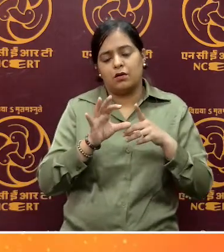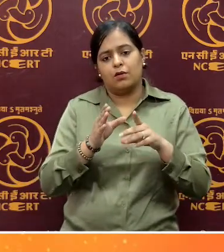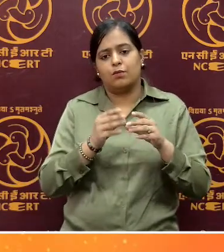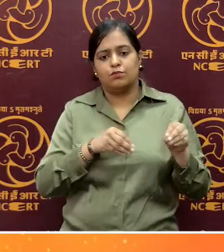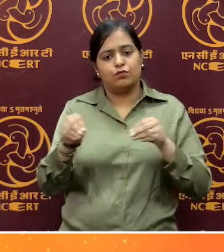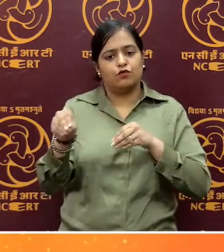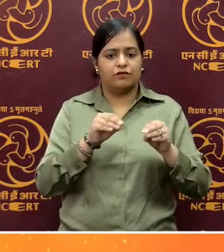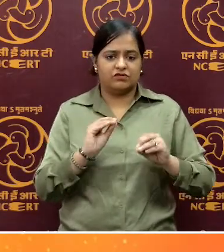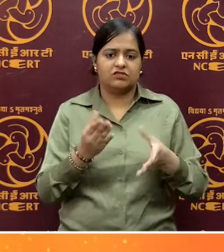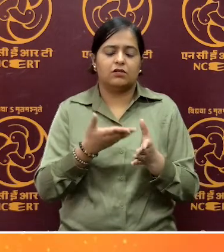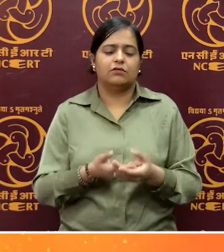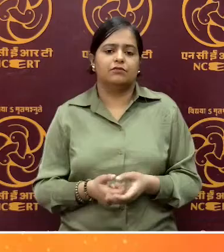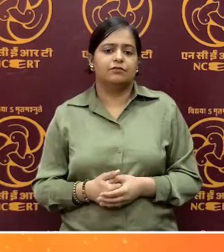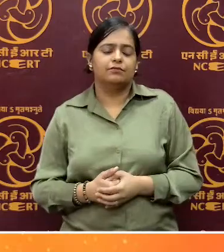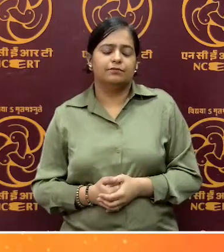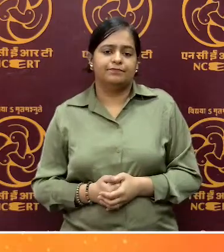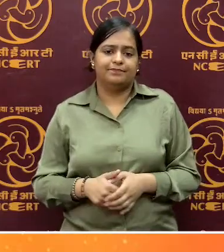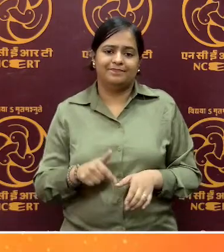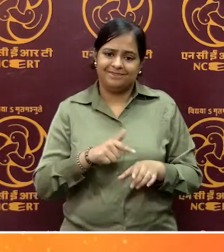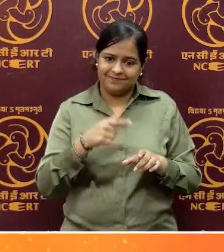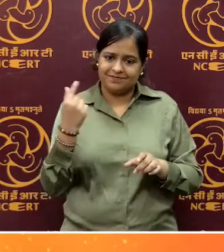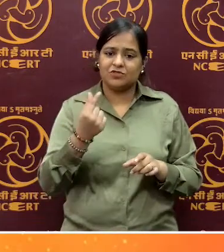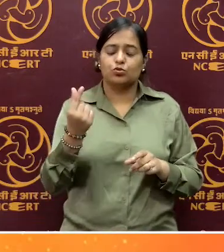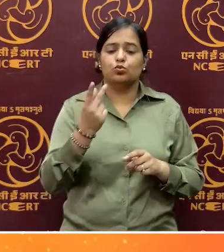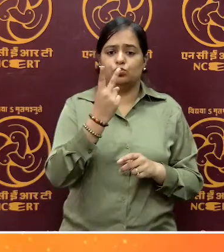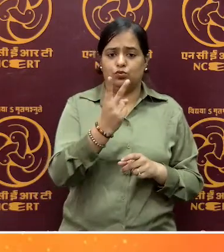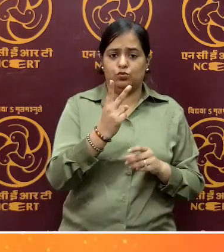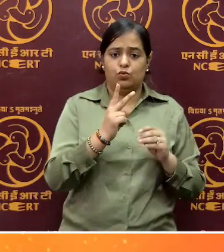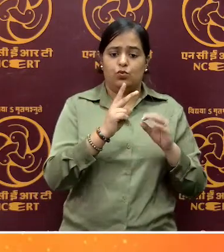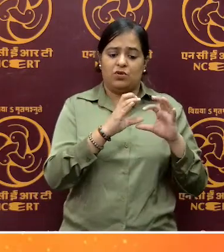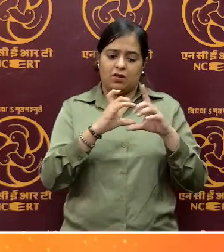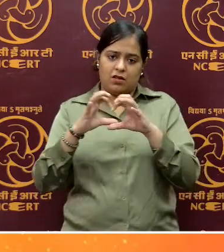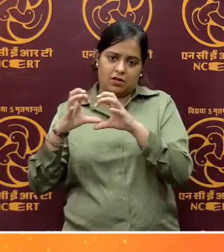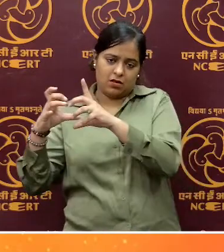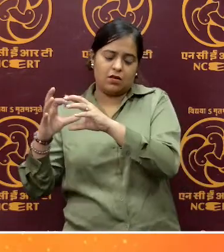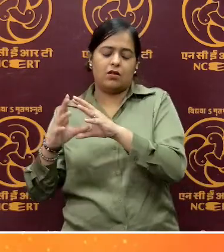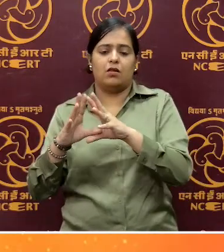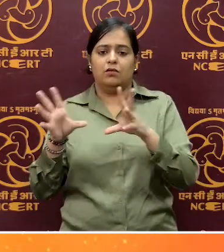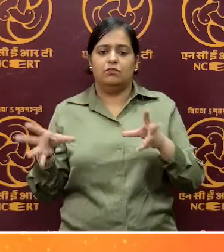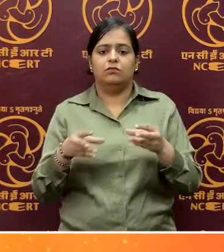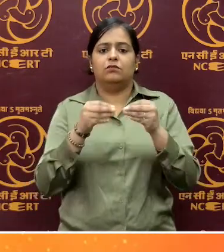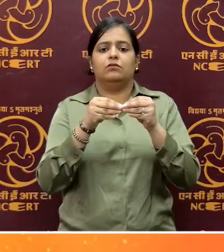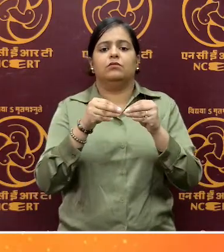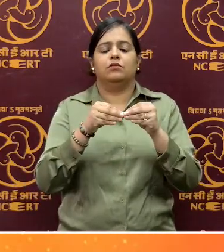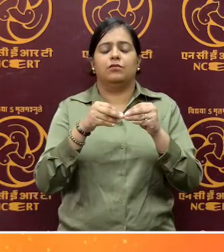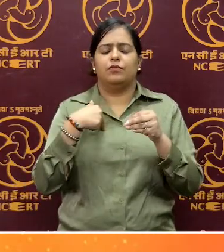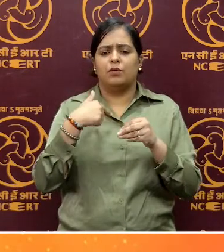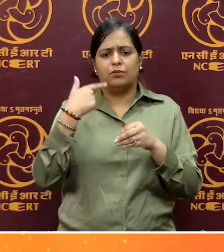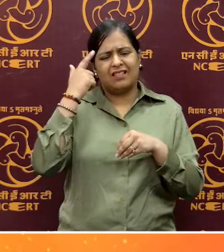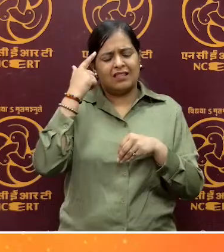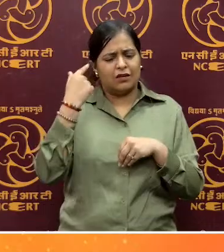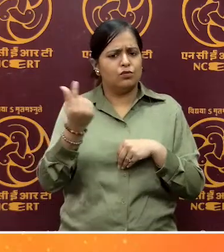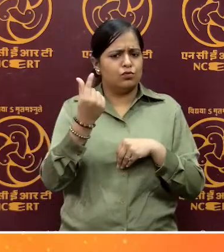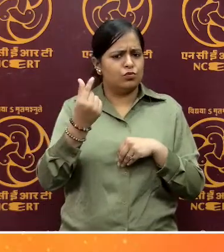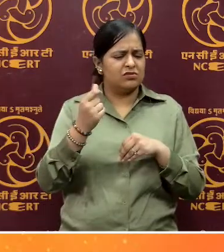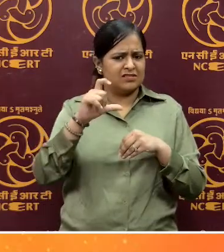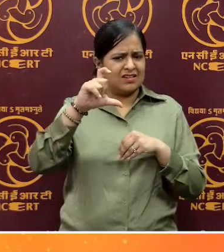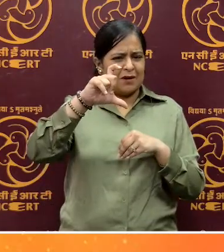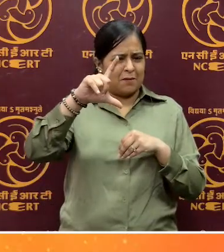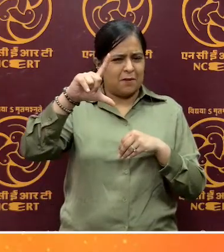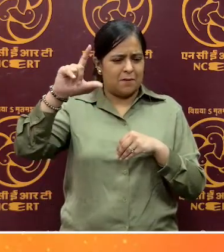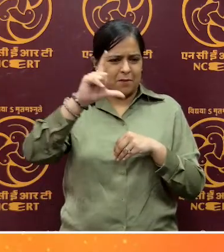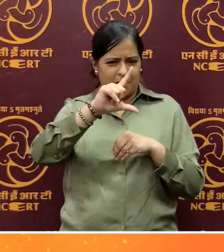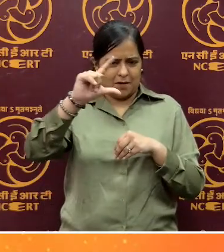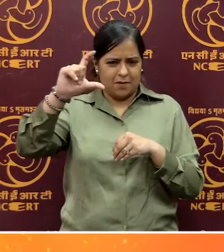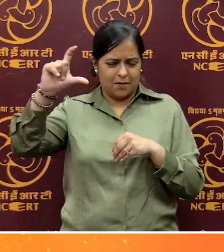ठीक है, that is using 2 alphabets of English alphabet, and we prefer to use capital letters. अगर हमें